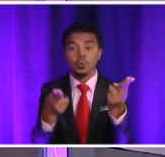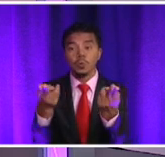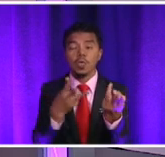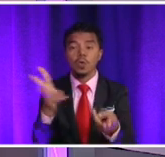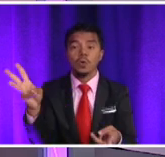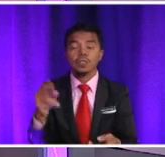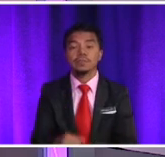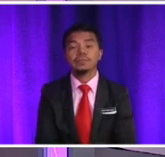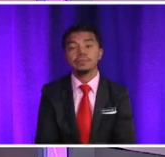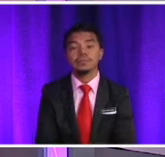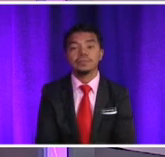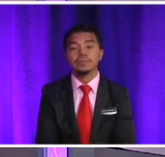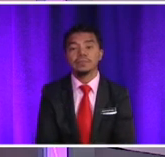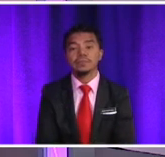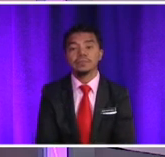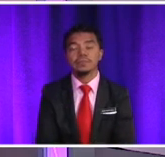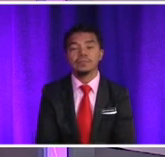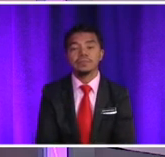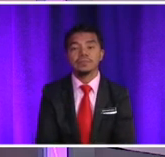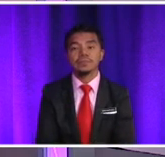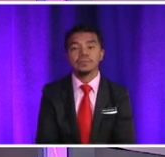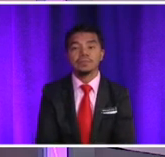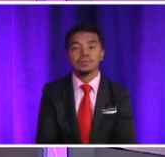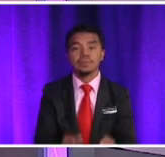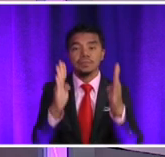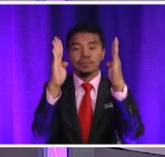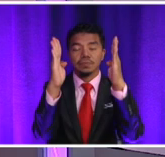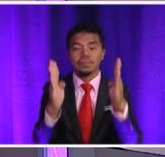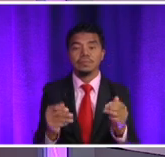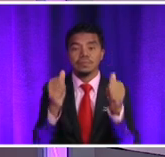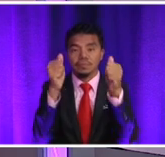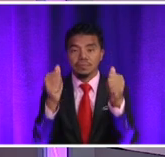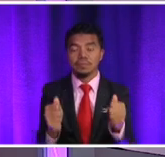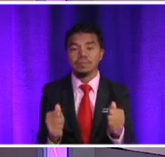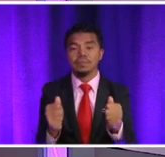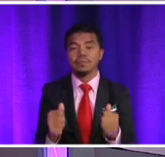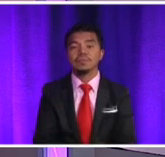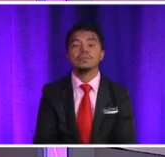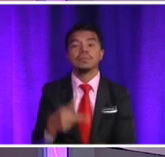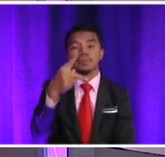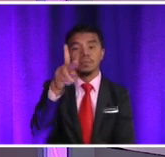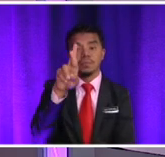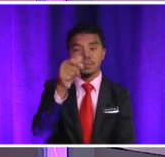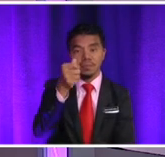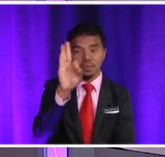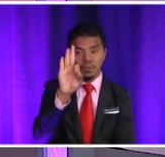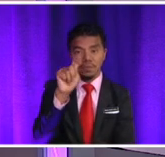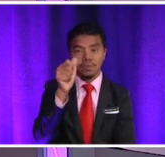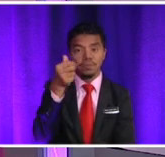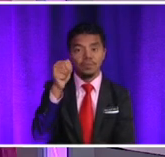Pemasaran adalah badan kemajuan Kraft Oke untuk buat rumah